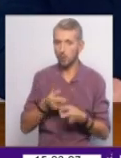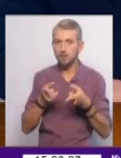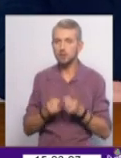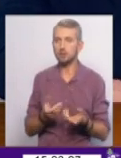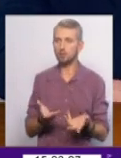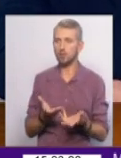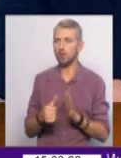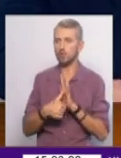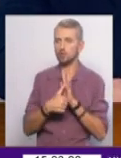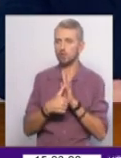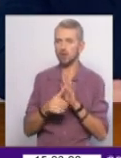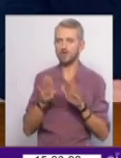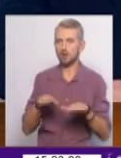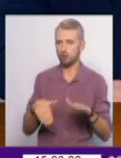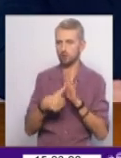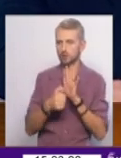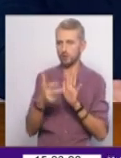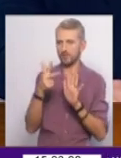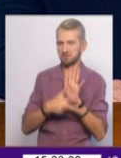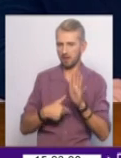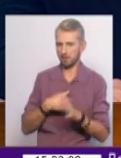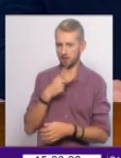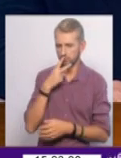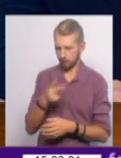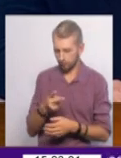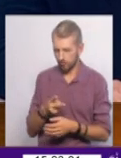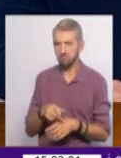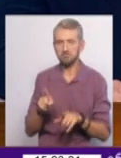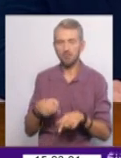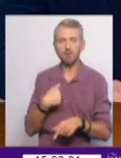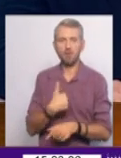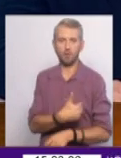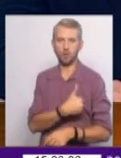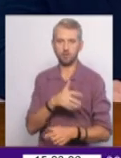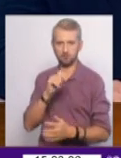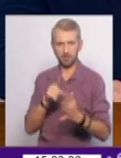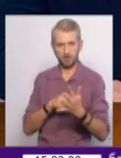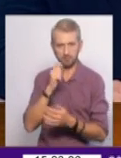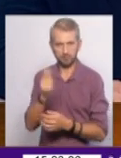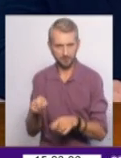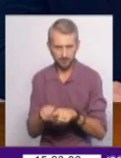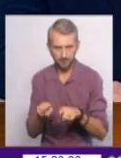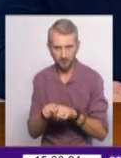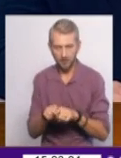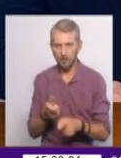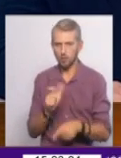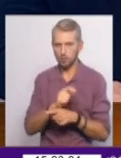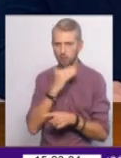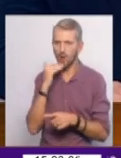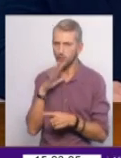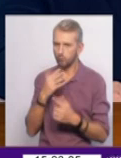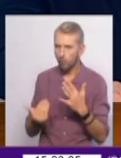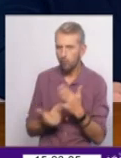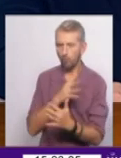Павло, 670-й садочок, от я одразу подивилася і зрозуміла, що навіть я хотіла вам поставити подібне питання, тому що дуже багато було нововведень саме